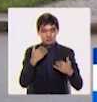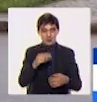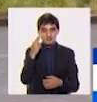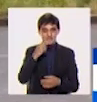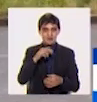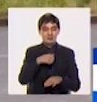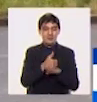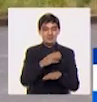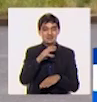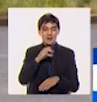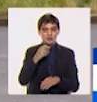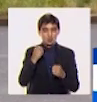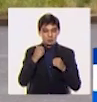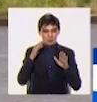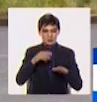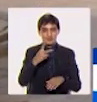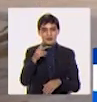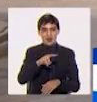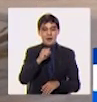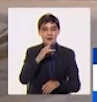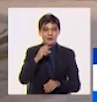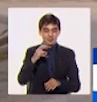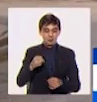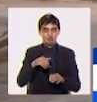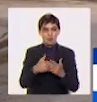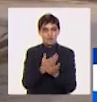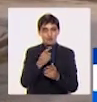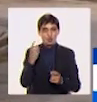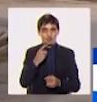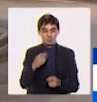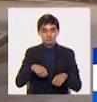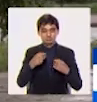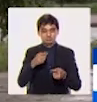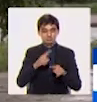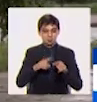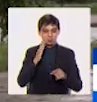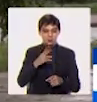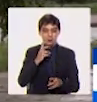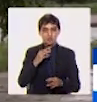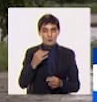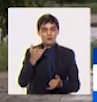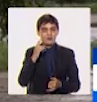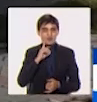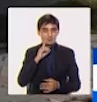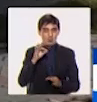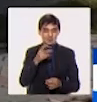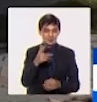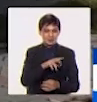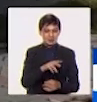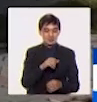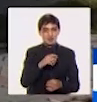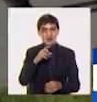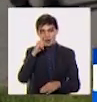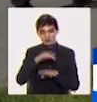бас стадион мен 2 арена сенімді басқара білетін жаңа қожайынның қолына берілгелі отыр. Әзірше ғимараттардың үшеуіде